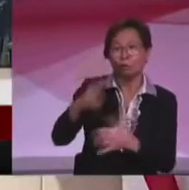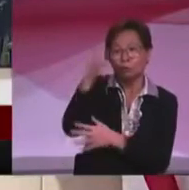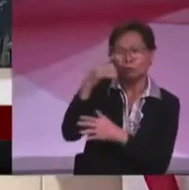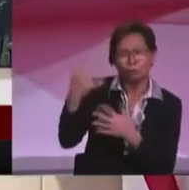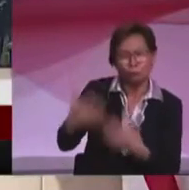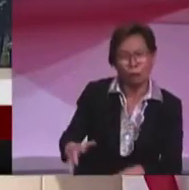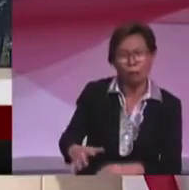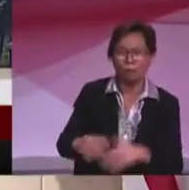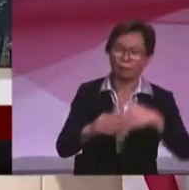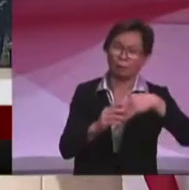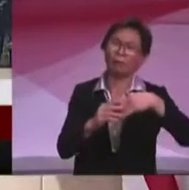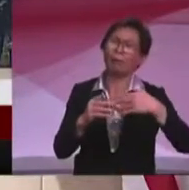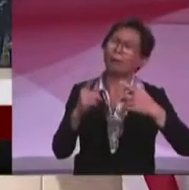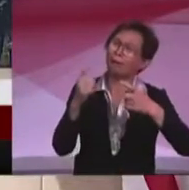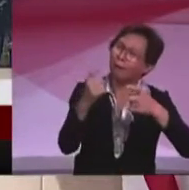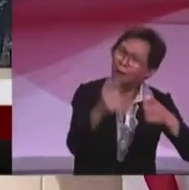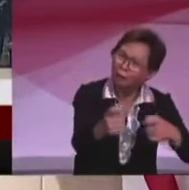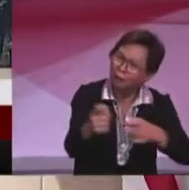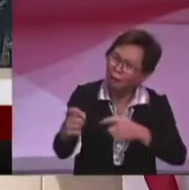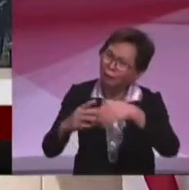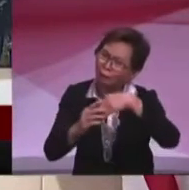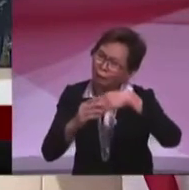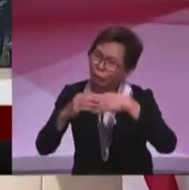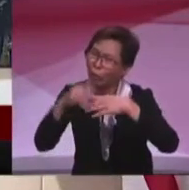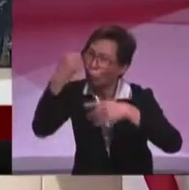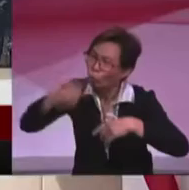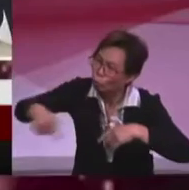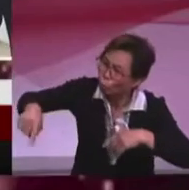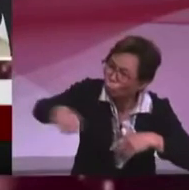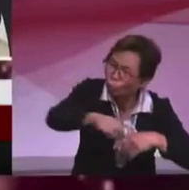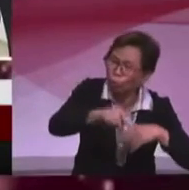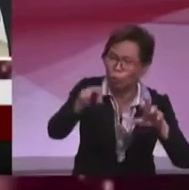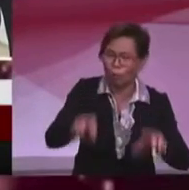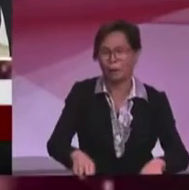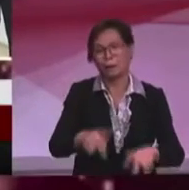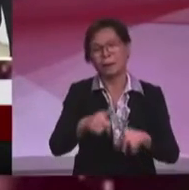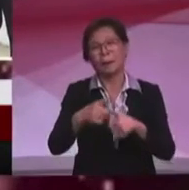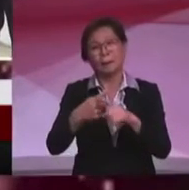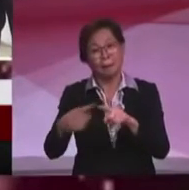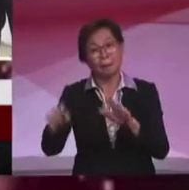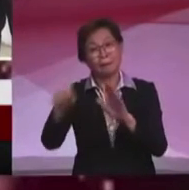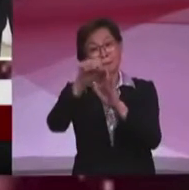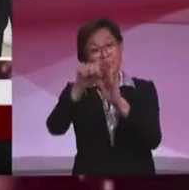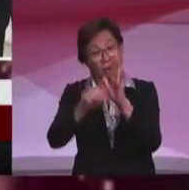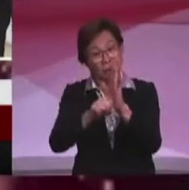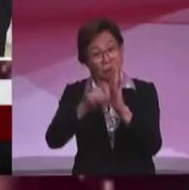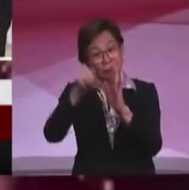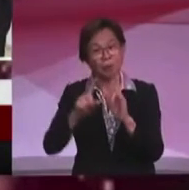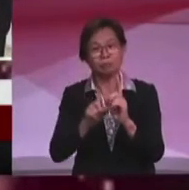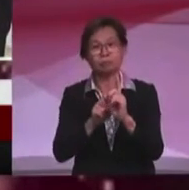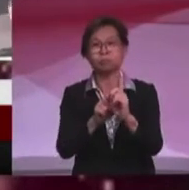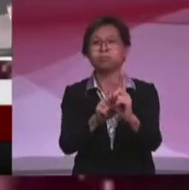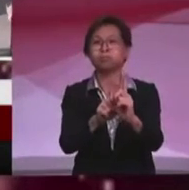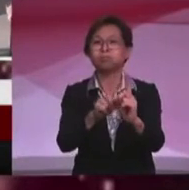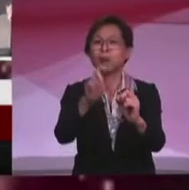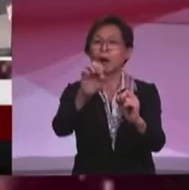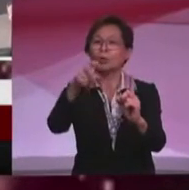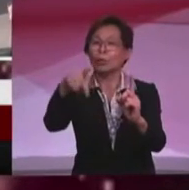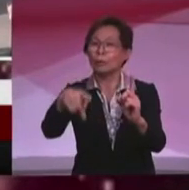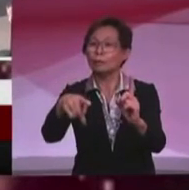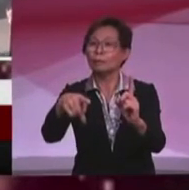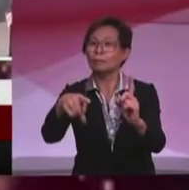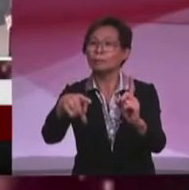memberikan banyak kelonggaran kepada rakyat namun isyarat perlu mematuhi semua shopee